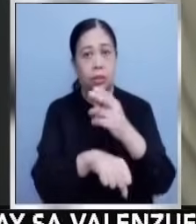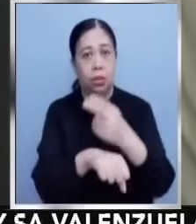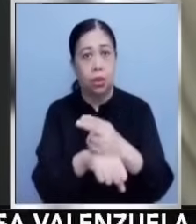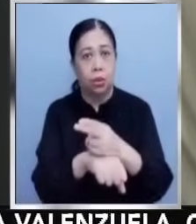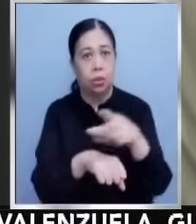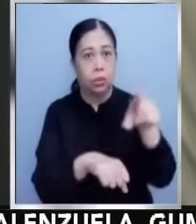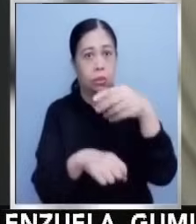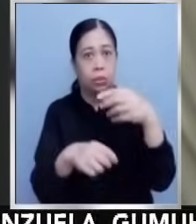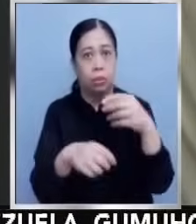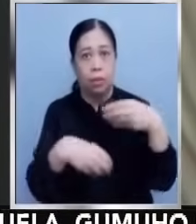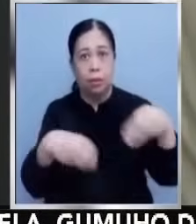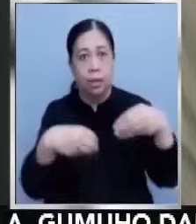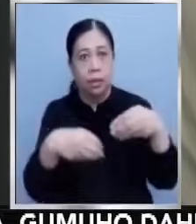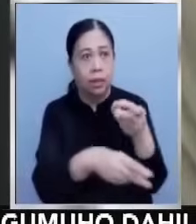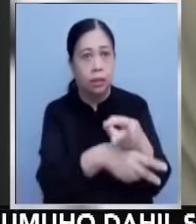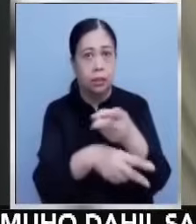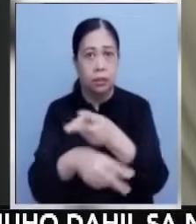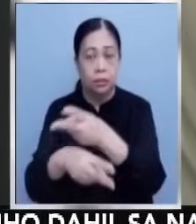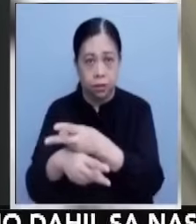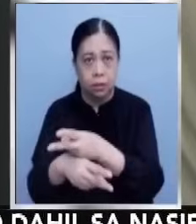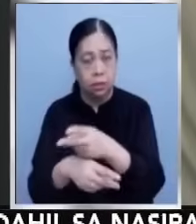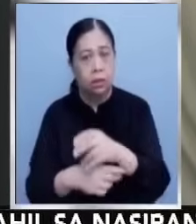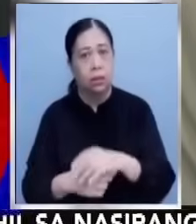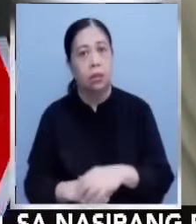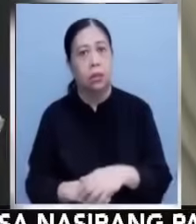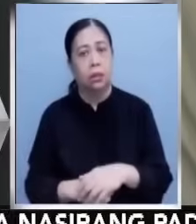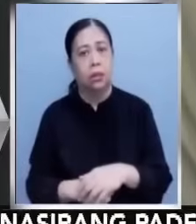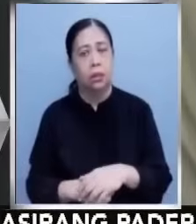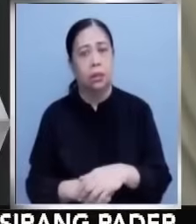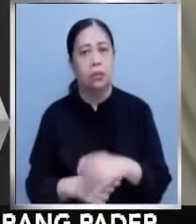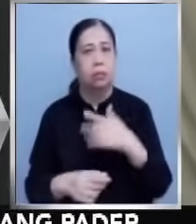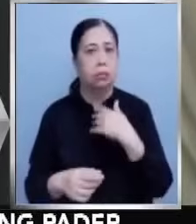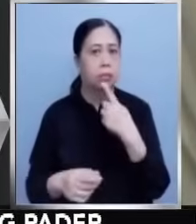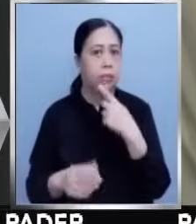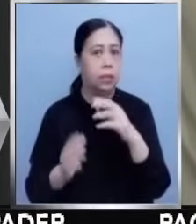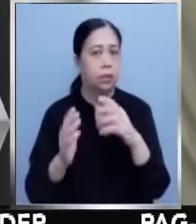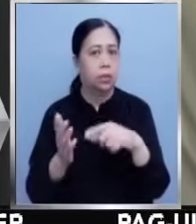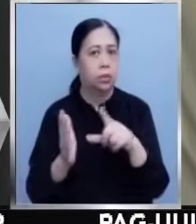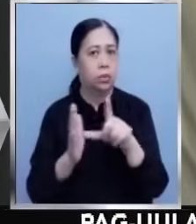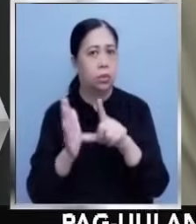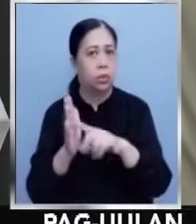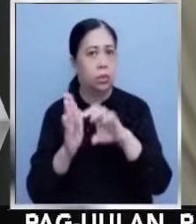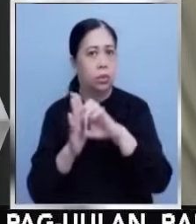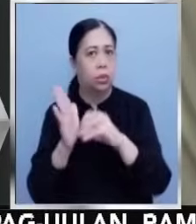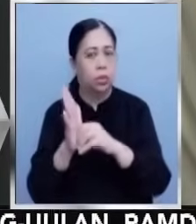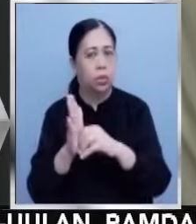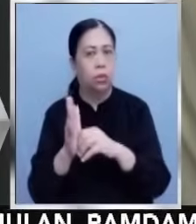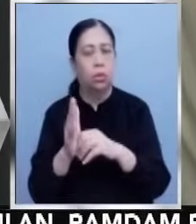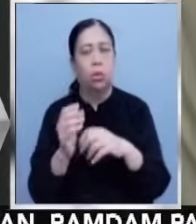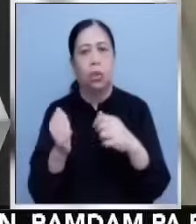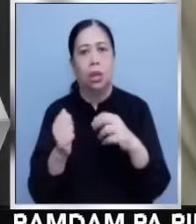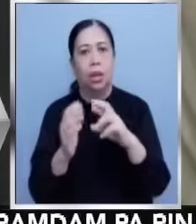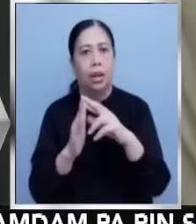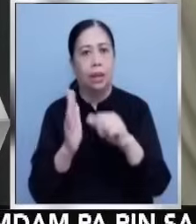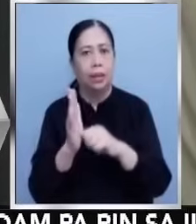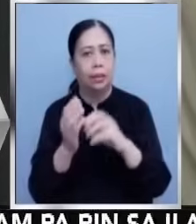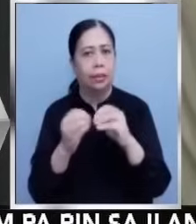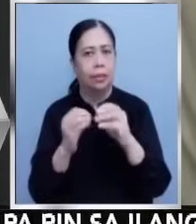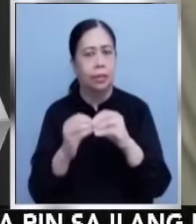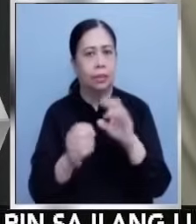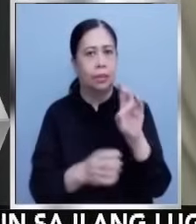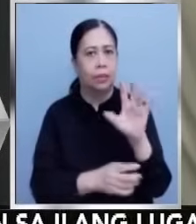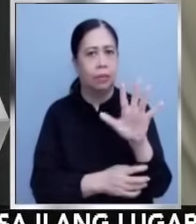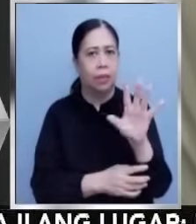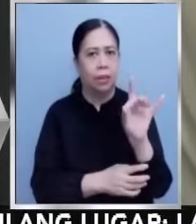mga market masters natin, na ayon dito sa batas, ito yung Price Act of Republic Act No.